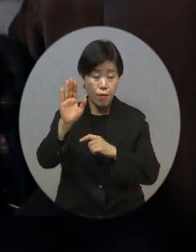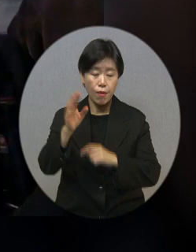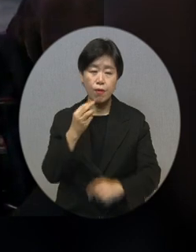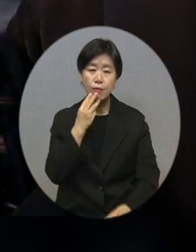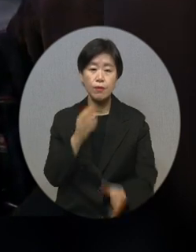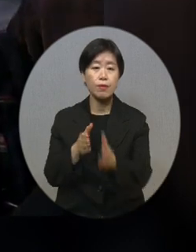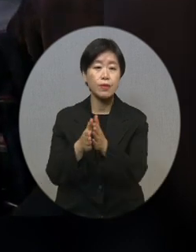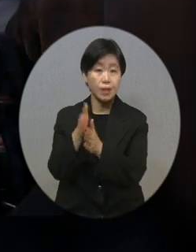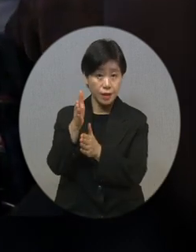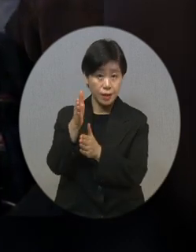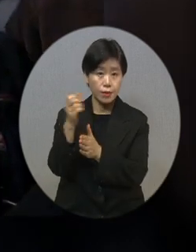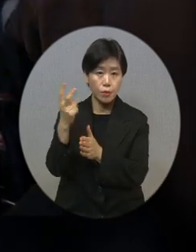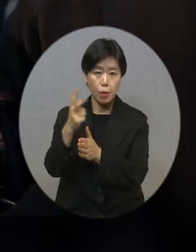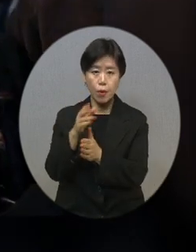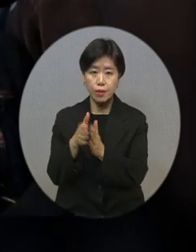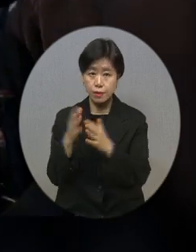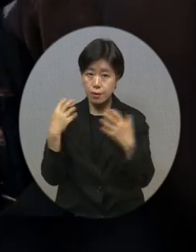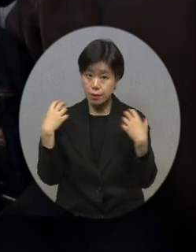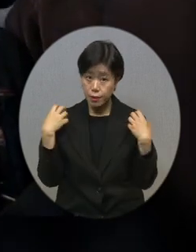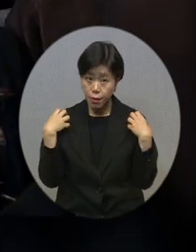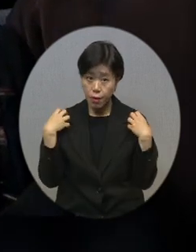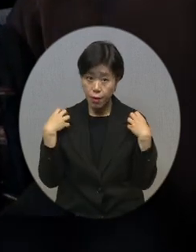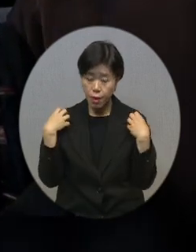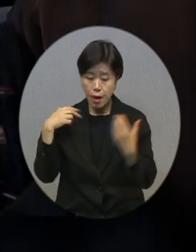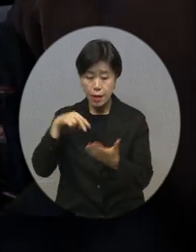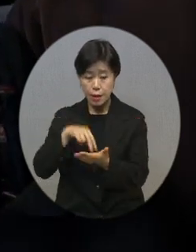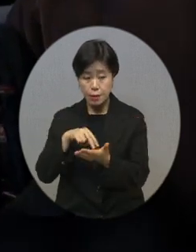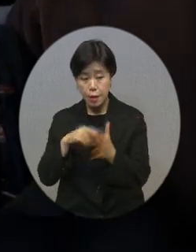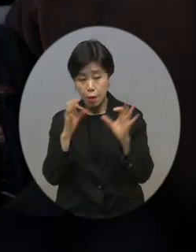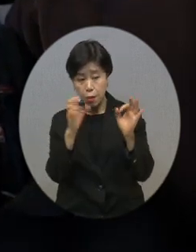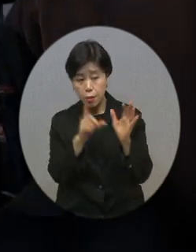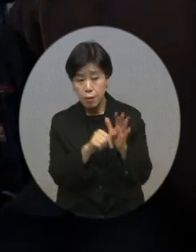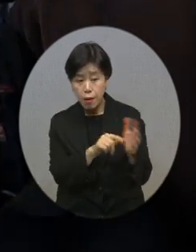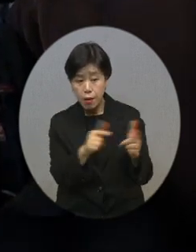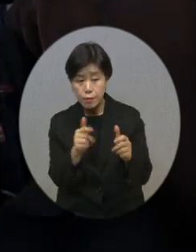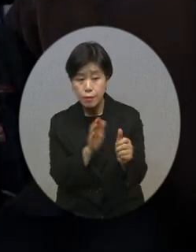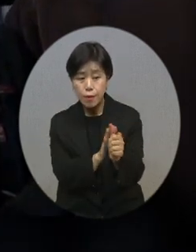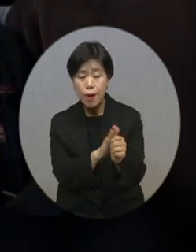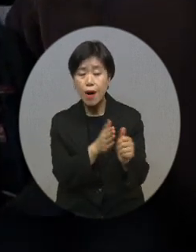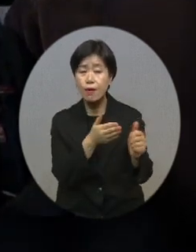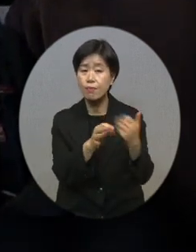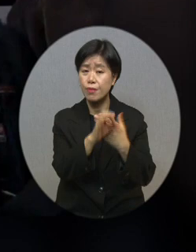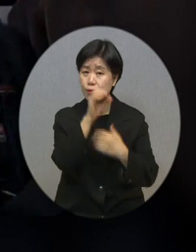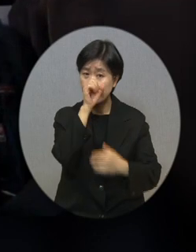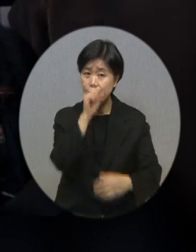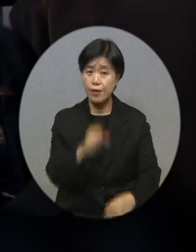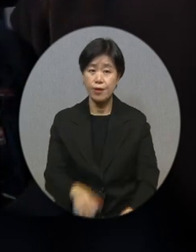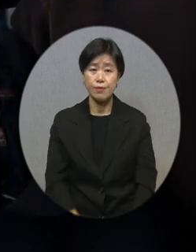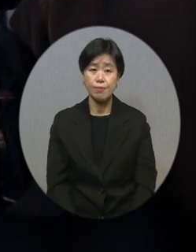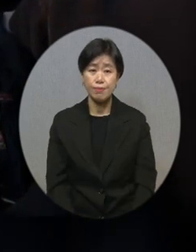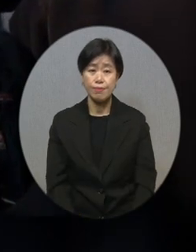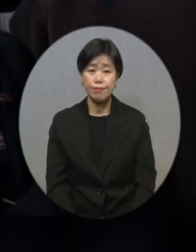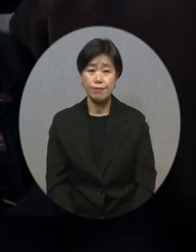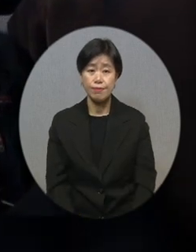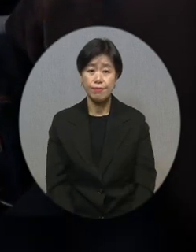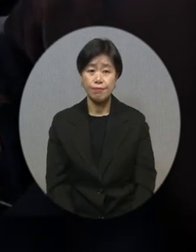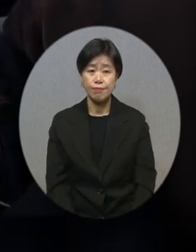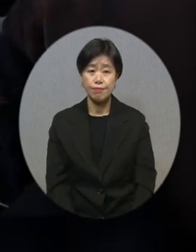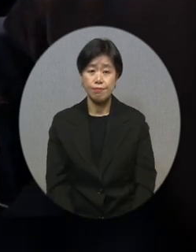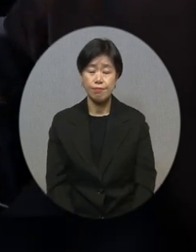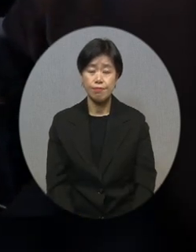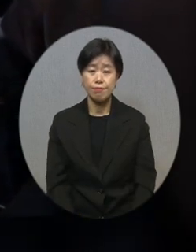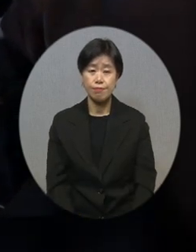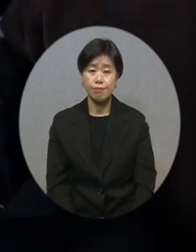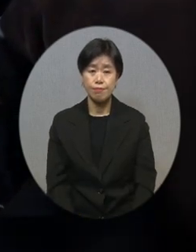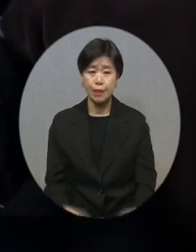서울시나 시청이나 그런 부분들에서 많이 조금 이렇게 도와주셨으면 하는 바람입니다. 저도 그런 마음으로 항상